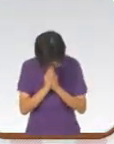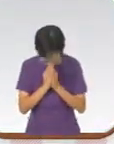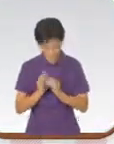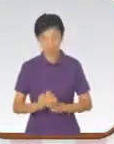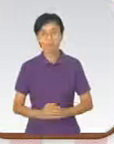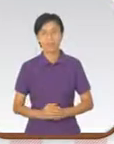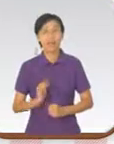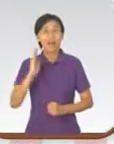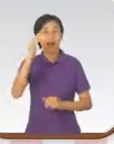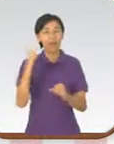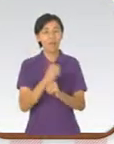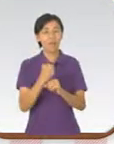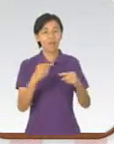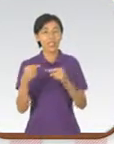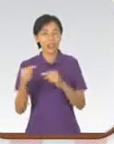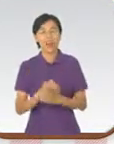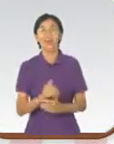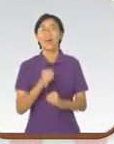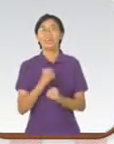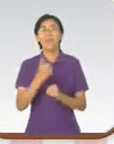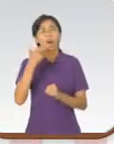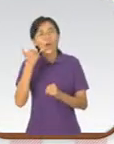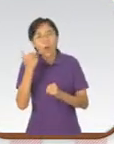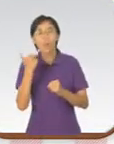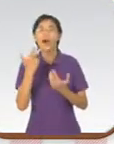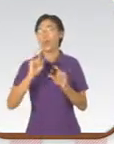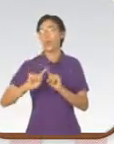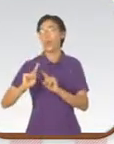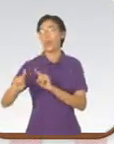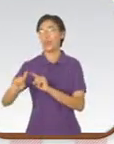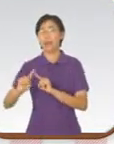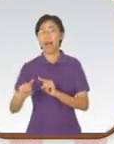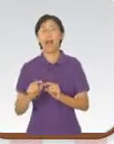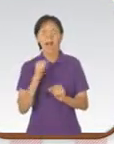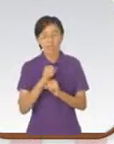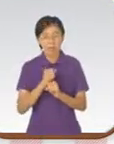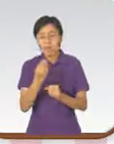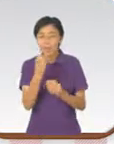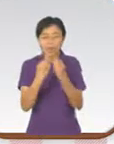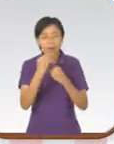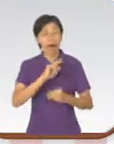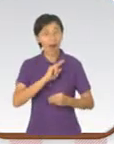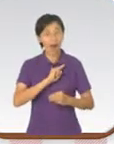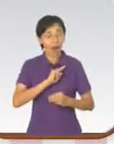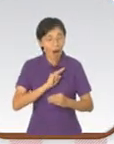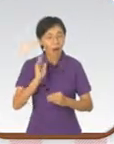าฝึกกันต่อเกี่ยวกับเรื่องราวของการทำเบเกอรี่นะครับอย่าลืมครับเริ่มจากทำกินทำเก่งปุ๊บทำขายเลยนะครับ